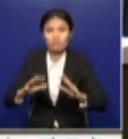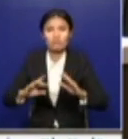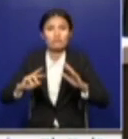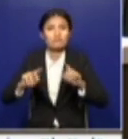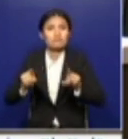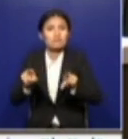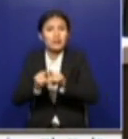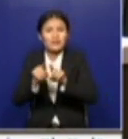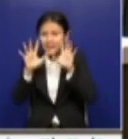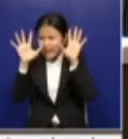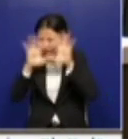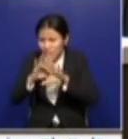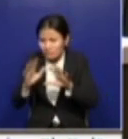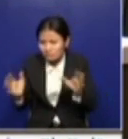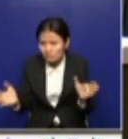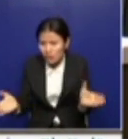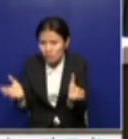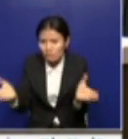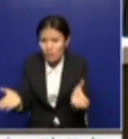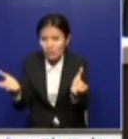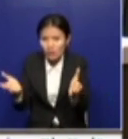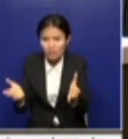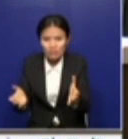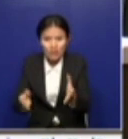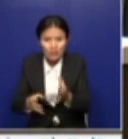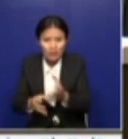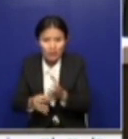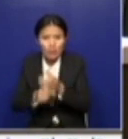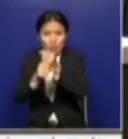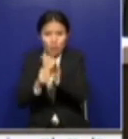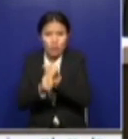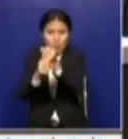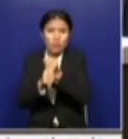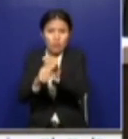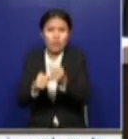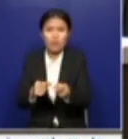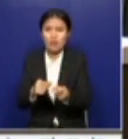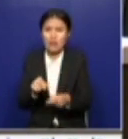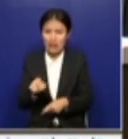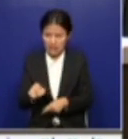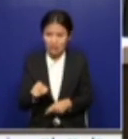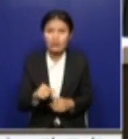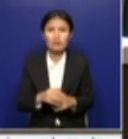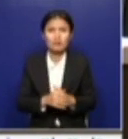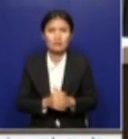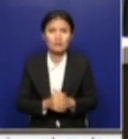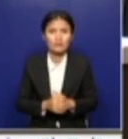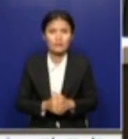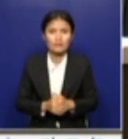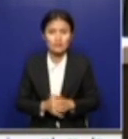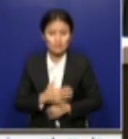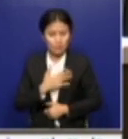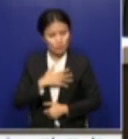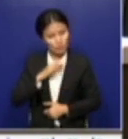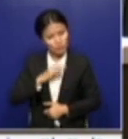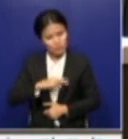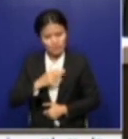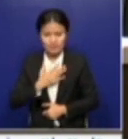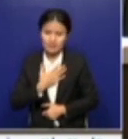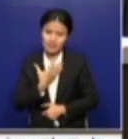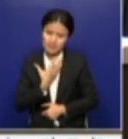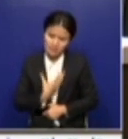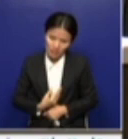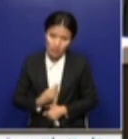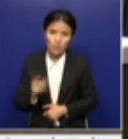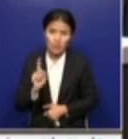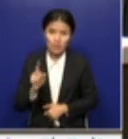เติมปืนเข้าสู่กองไฟน้ำมันลงไปทำอาหารกับผมเนี่ยปวดหัวใจมากมี